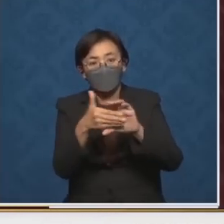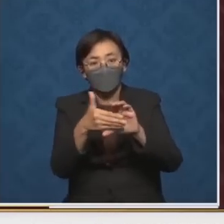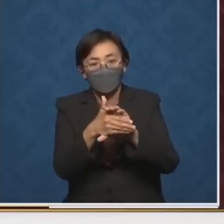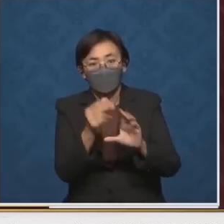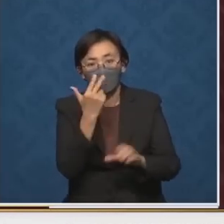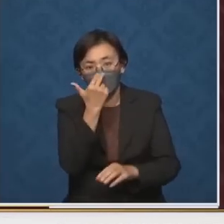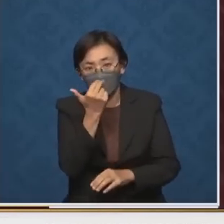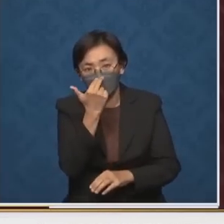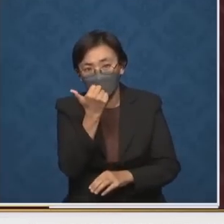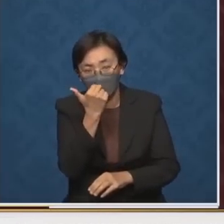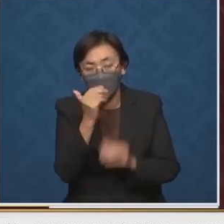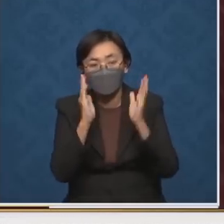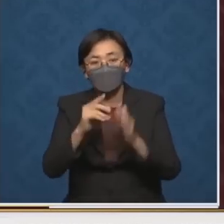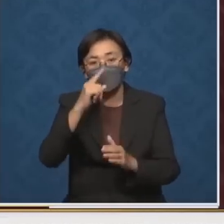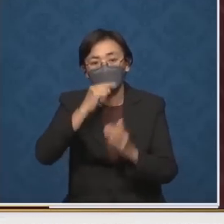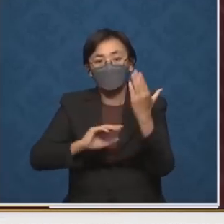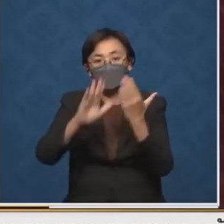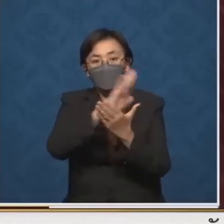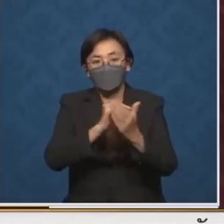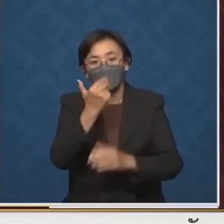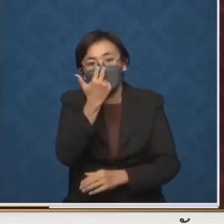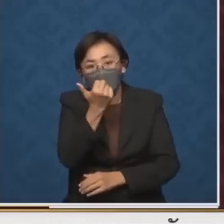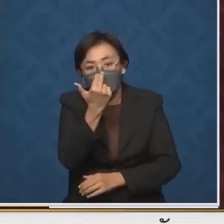ๆ นะครั tacticsไทยทั้งประเทศ!